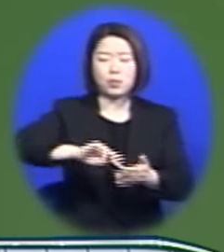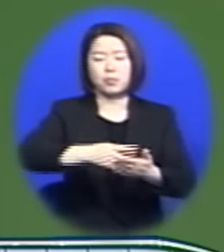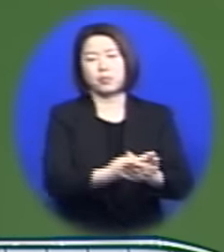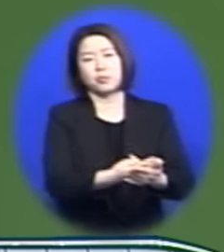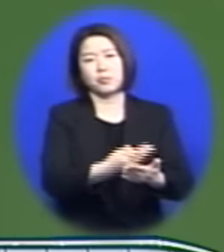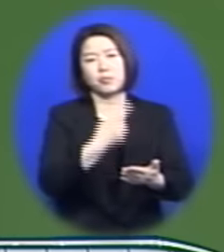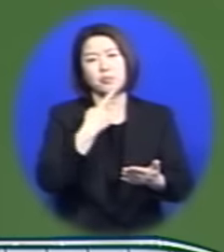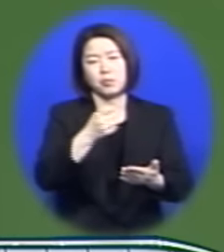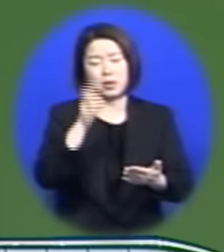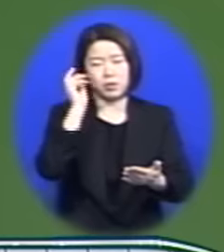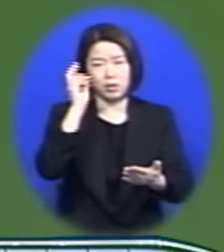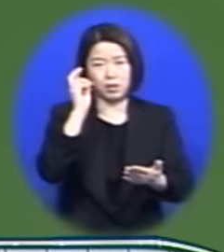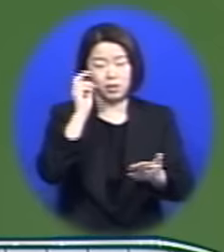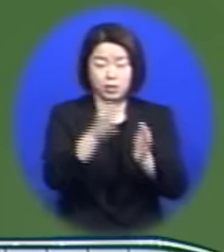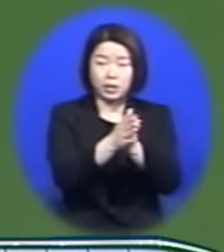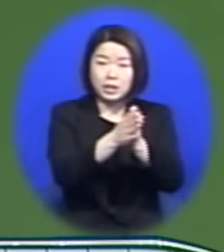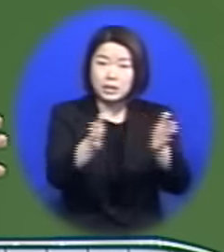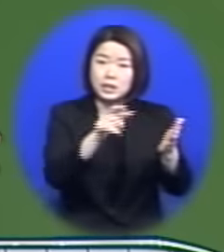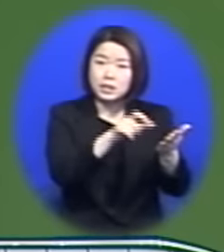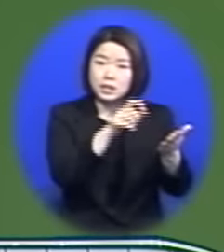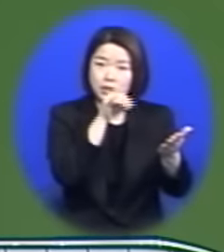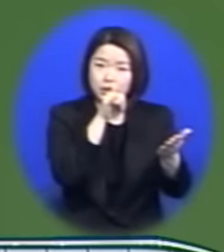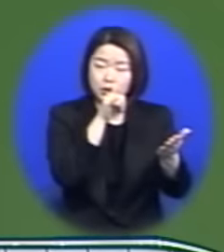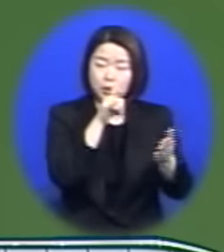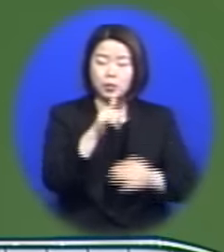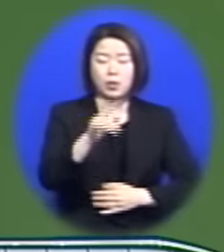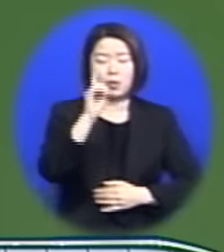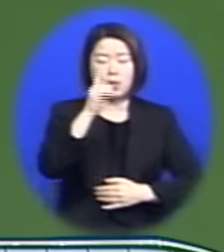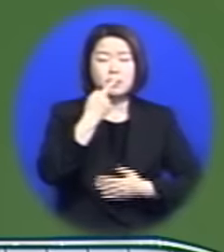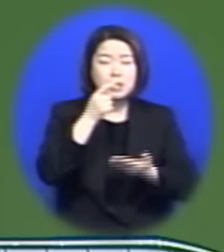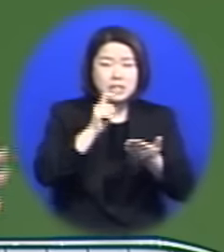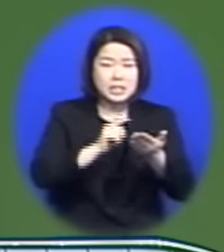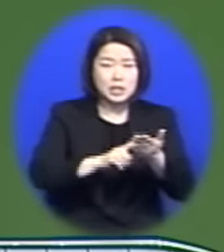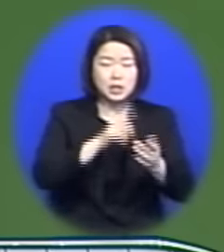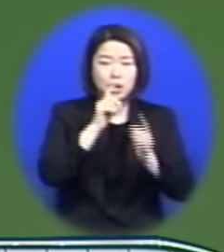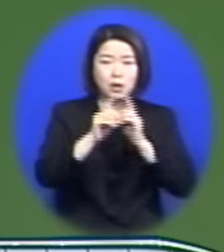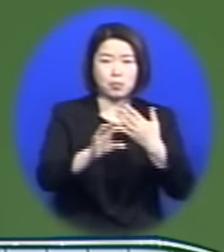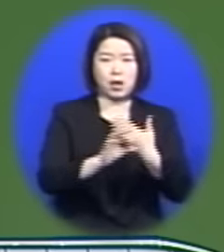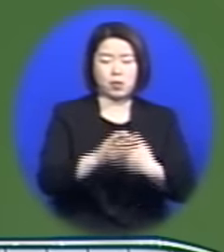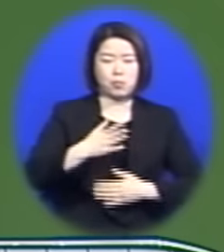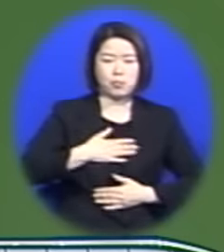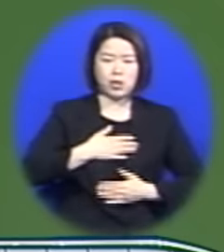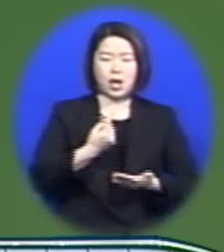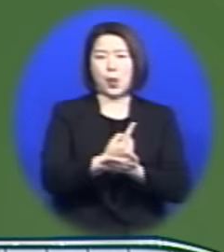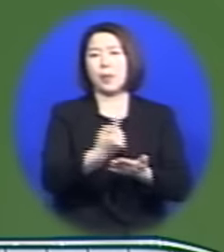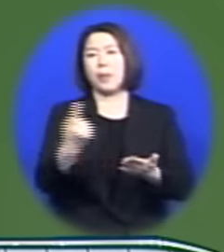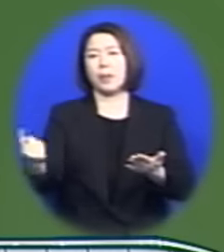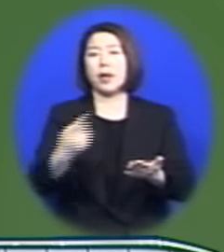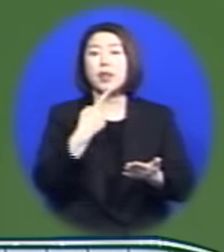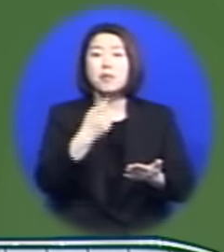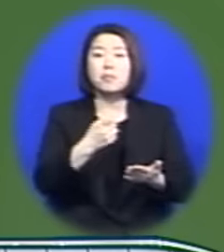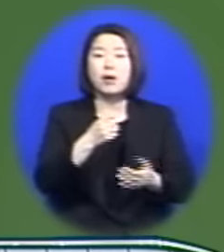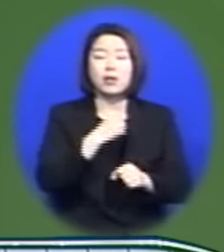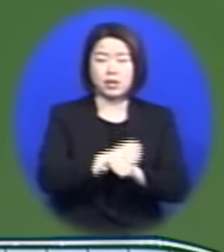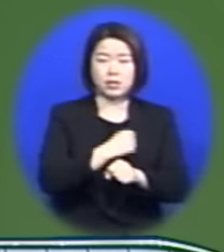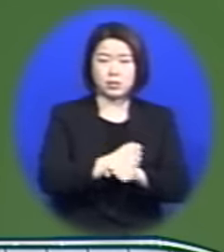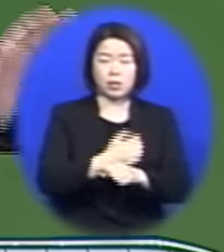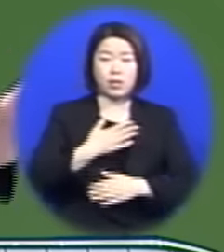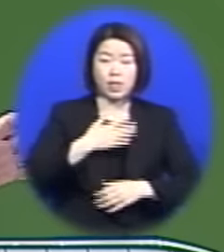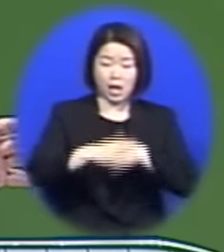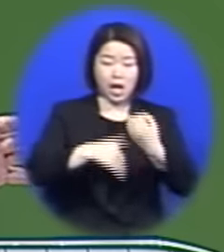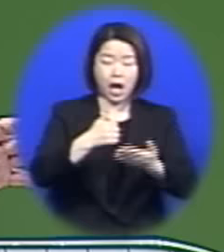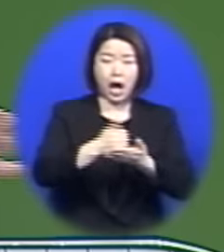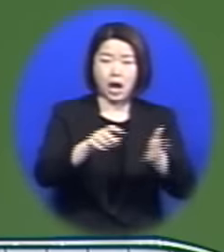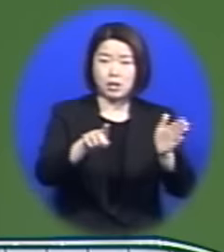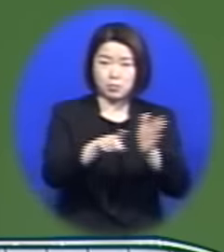그렇게 시작합니다 한마디로 말하면 하나님 나 떠날 뻔했어요 그 나 하나님 믿는 믿음